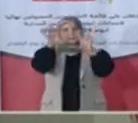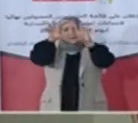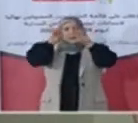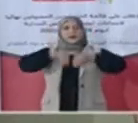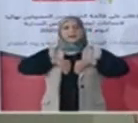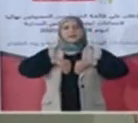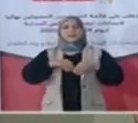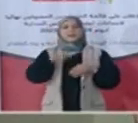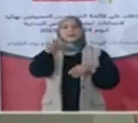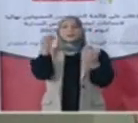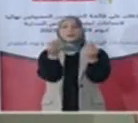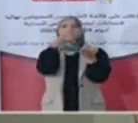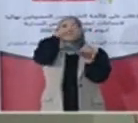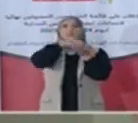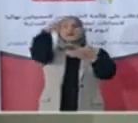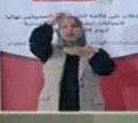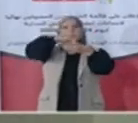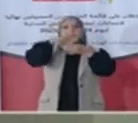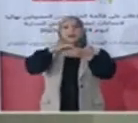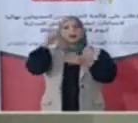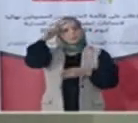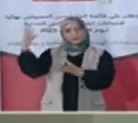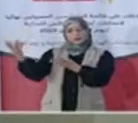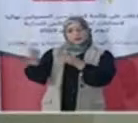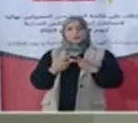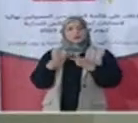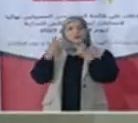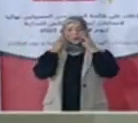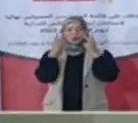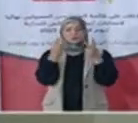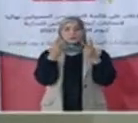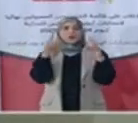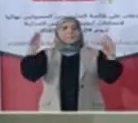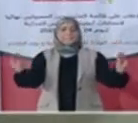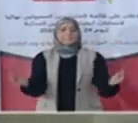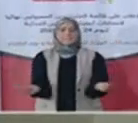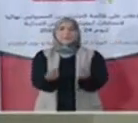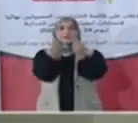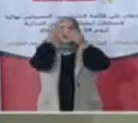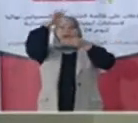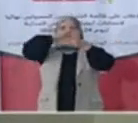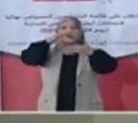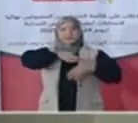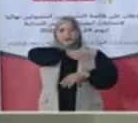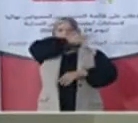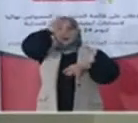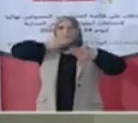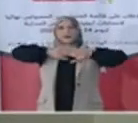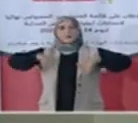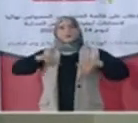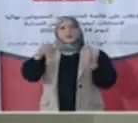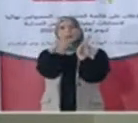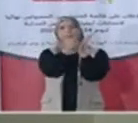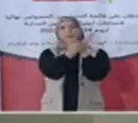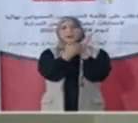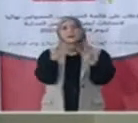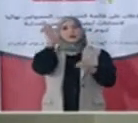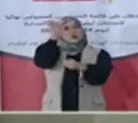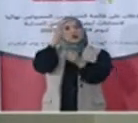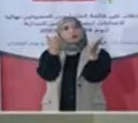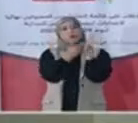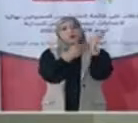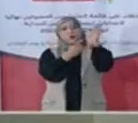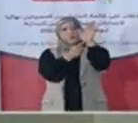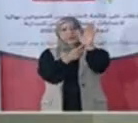قبولهم في مراكز ومكاتب الاقتراع باش يحضروا العملية من أولها إلى آخرها، ويكون عندهم بطاقة اعتماد صادرة